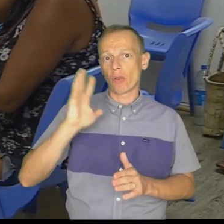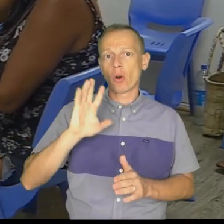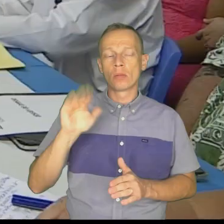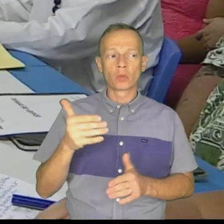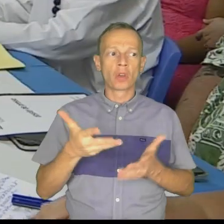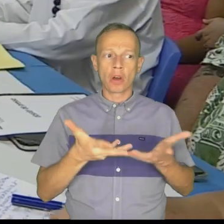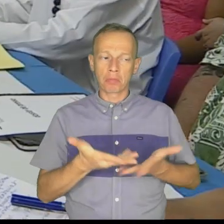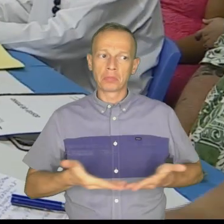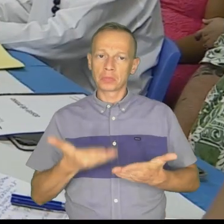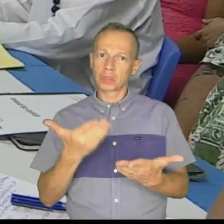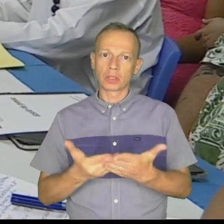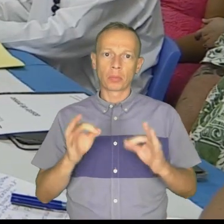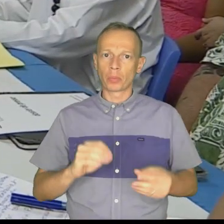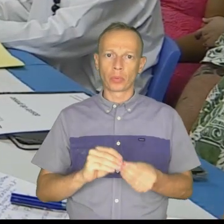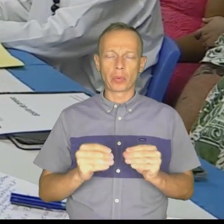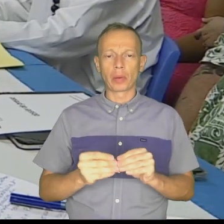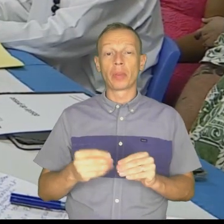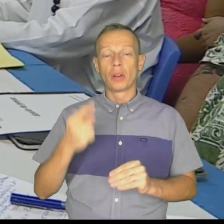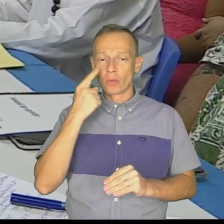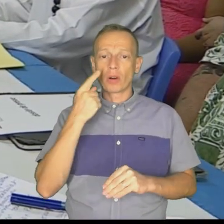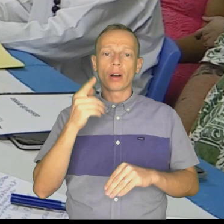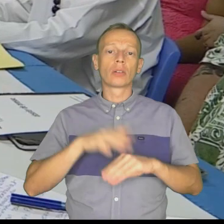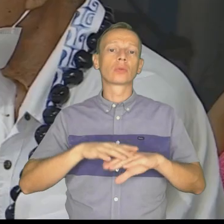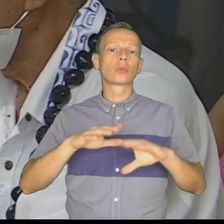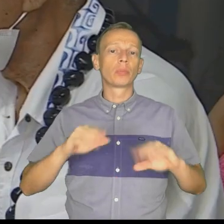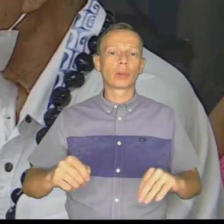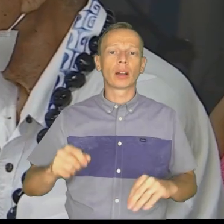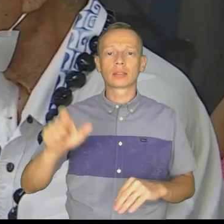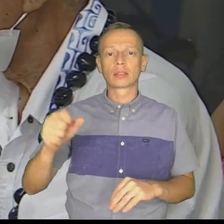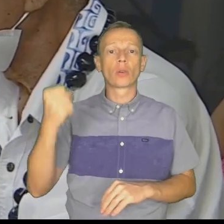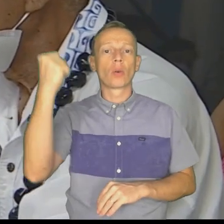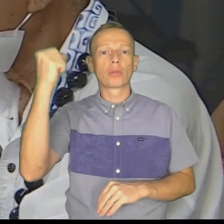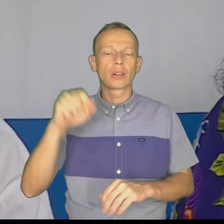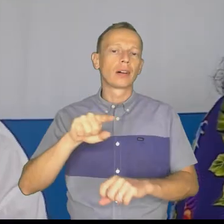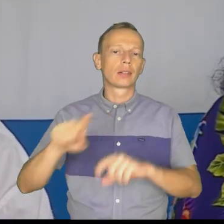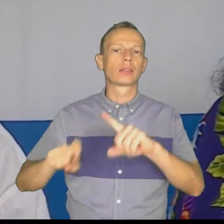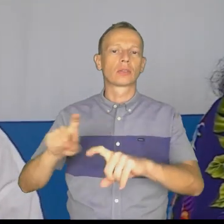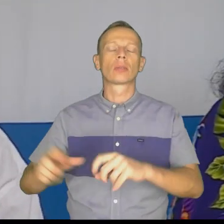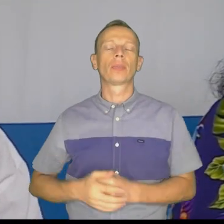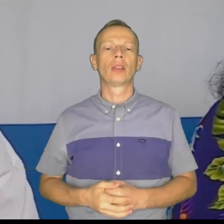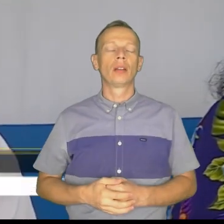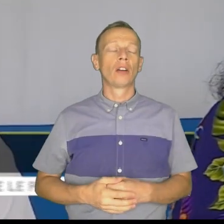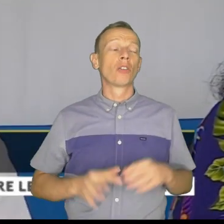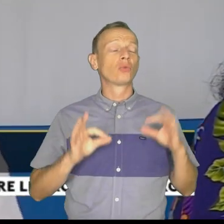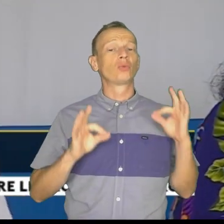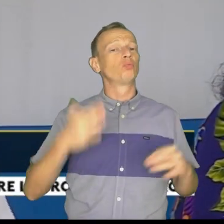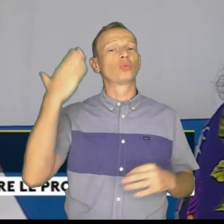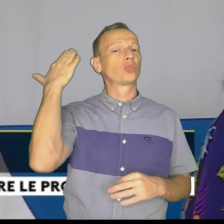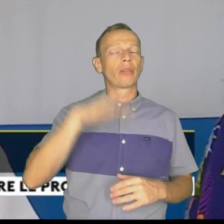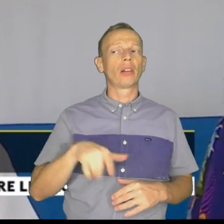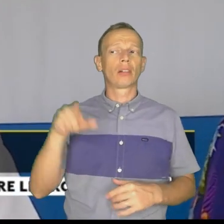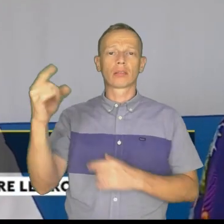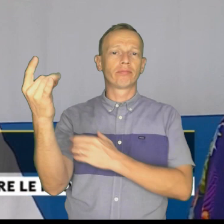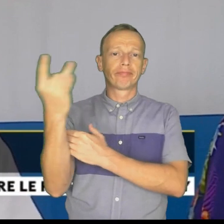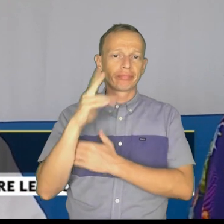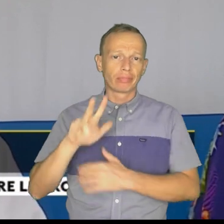correctionnel. Écoutons le maire de Fa'a au micro de Tempo Fatoupoa. Je m'y attendais. Déjà au départ, ici,